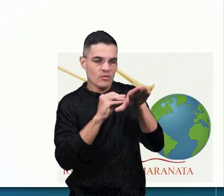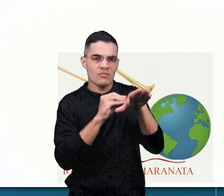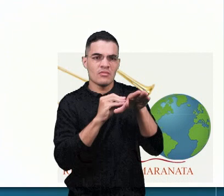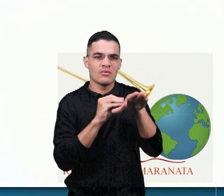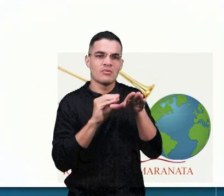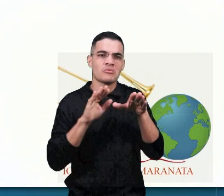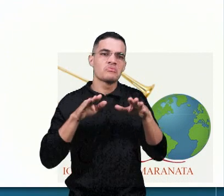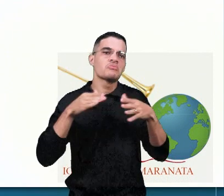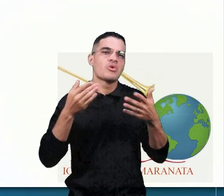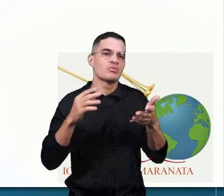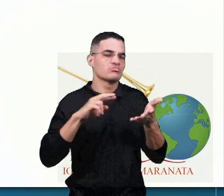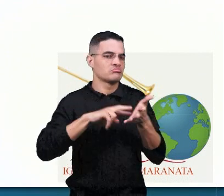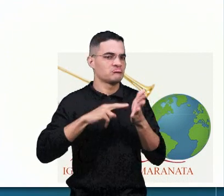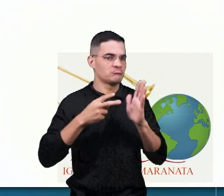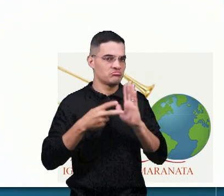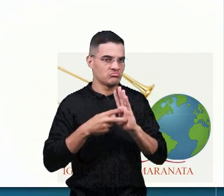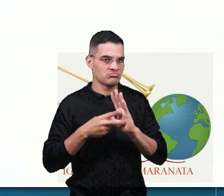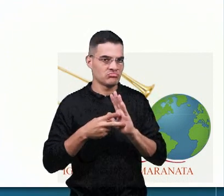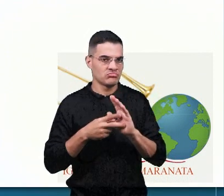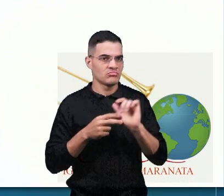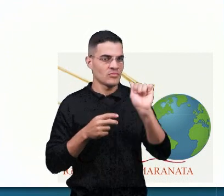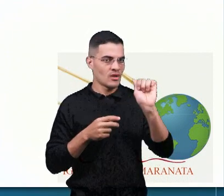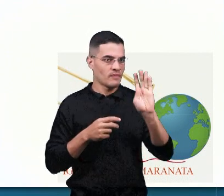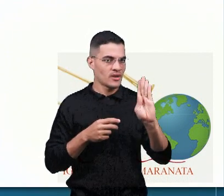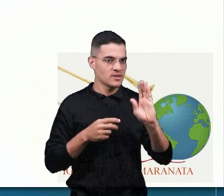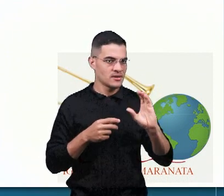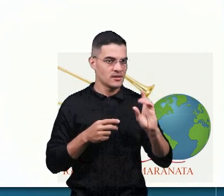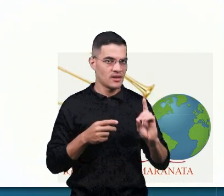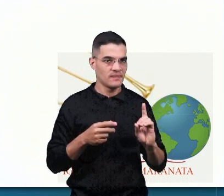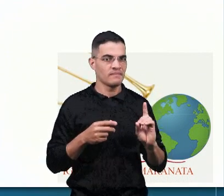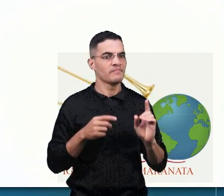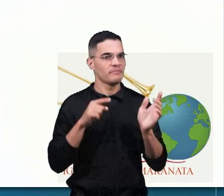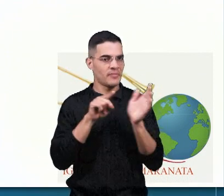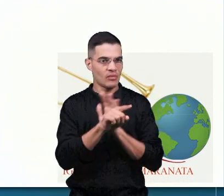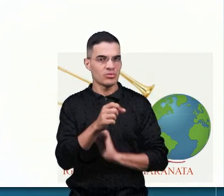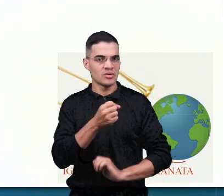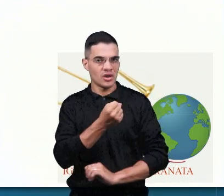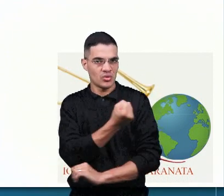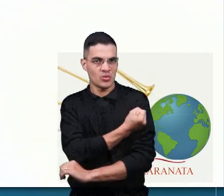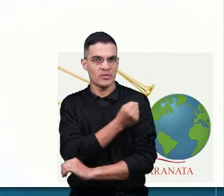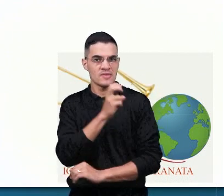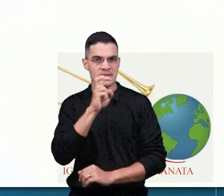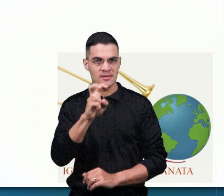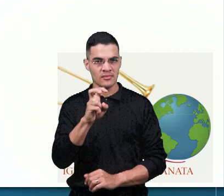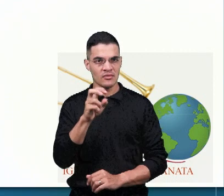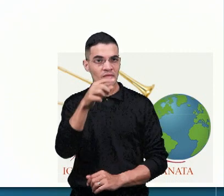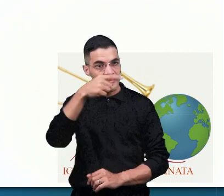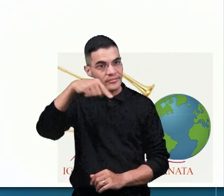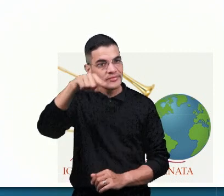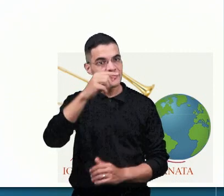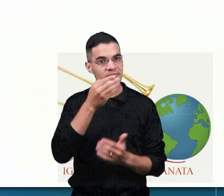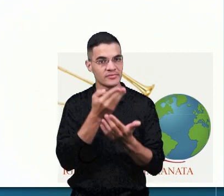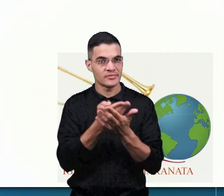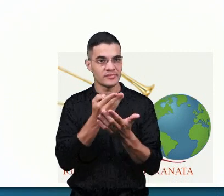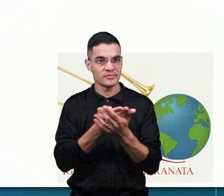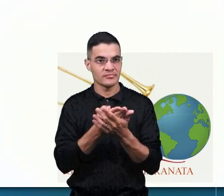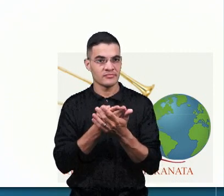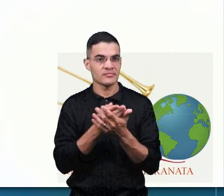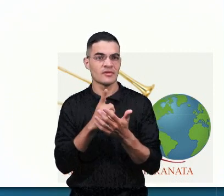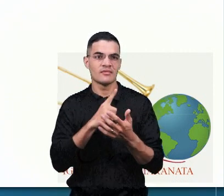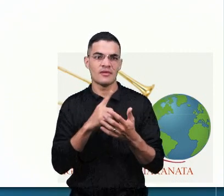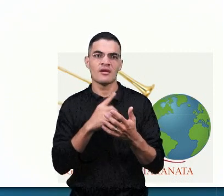baisé ses pieds. Donc, voici la question numéro 5 pour les frères étudiés. Ça c'est